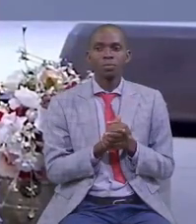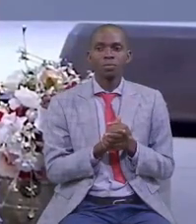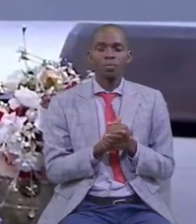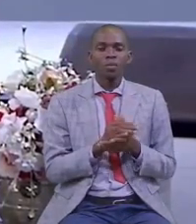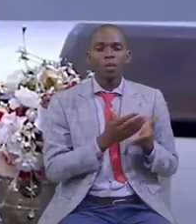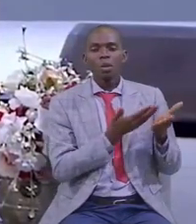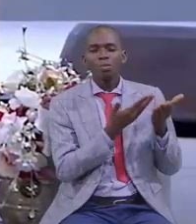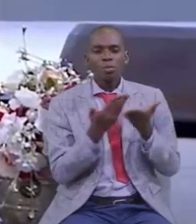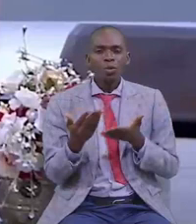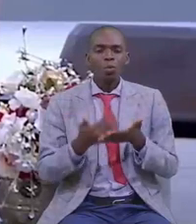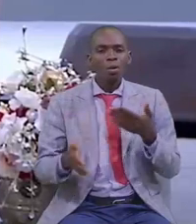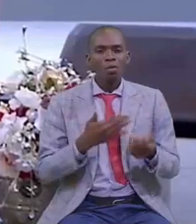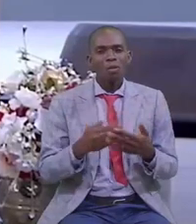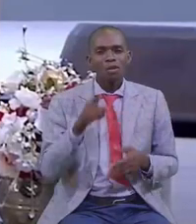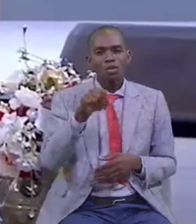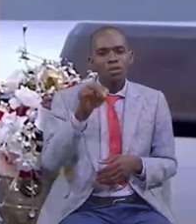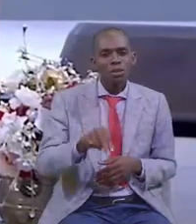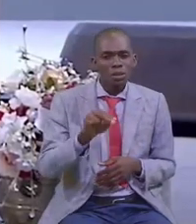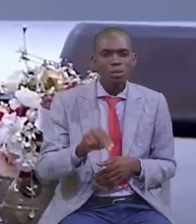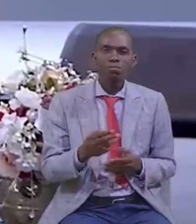Apporte tes besoins à Dieu dans la prière.